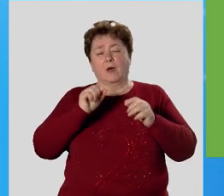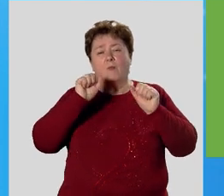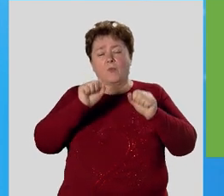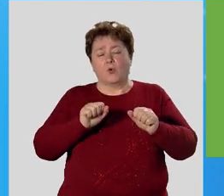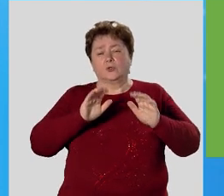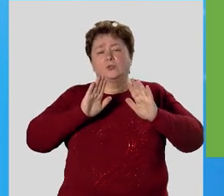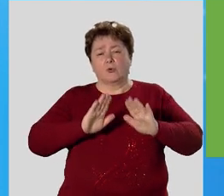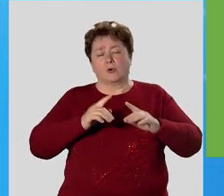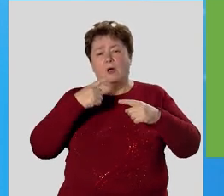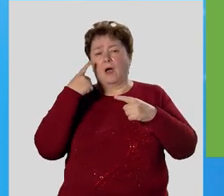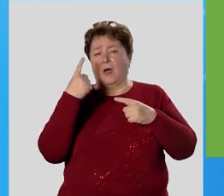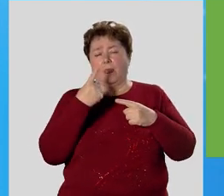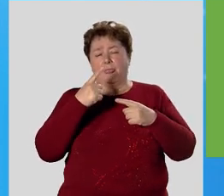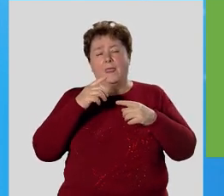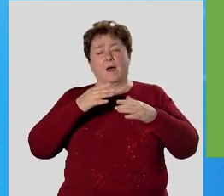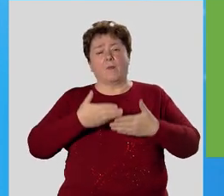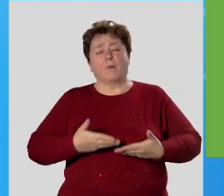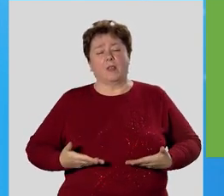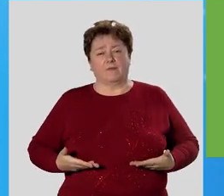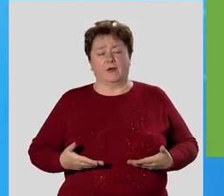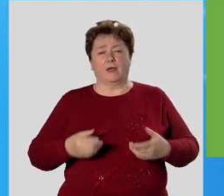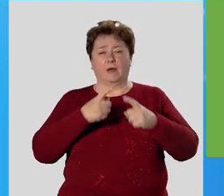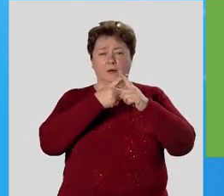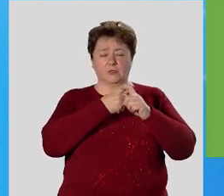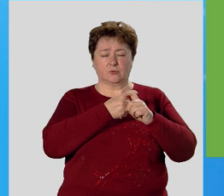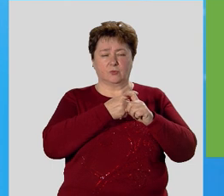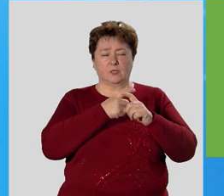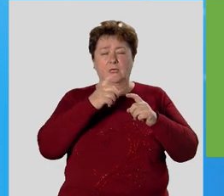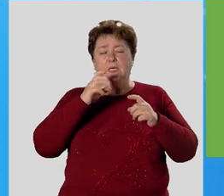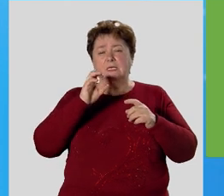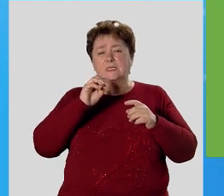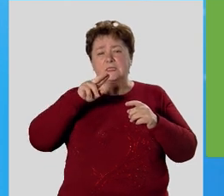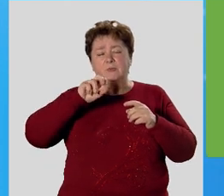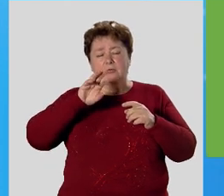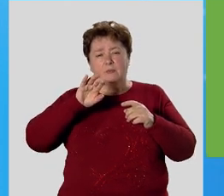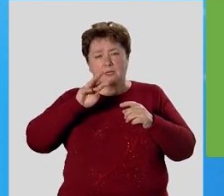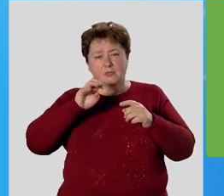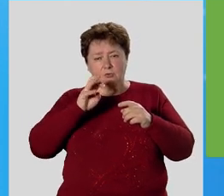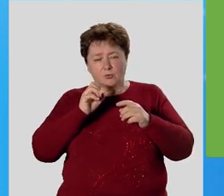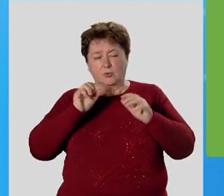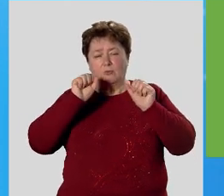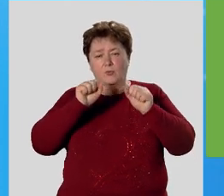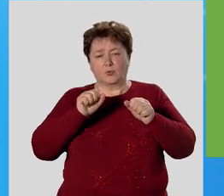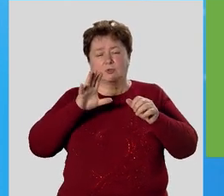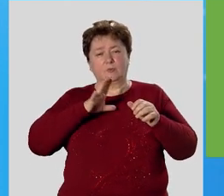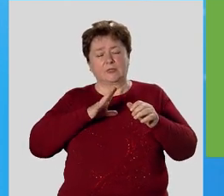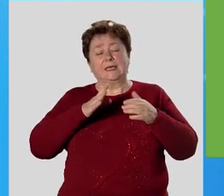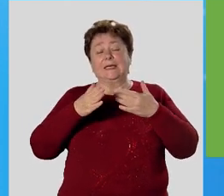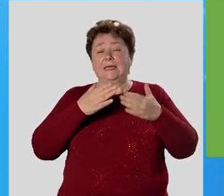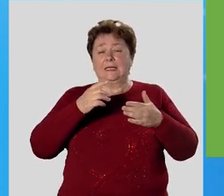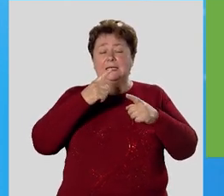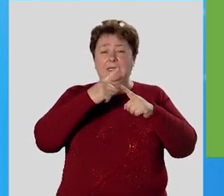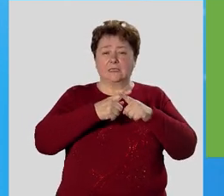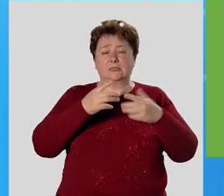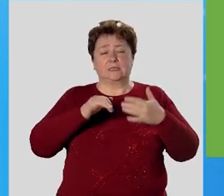может быть только одна половая хромосома. В сперматозоиде может быть либо X, либо